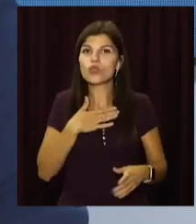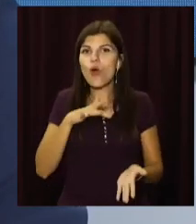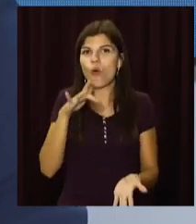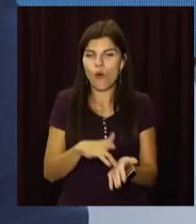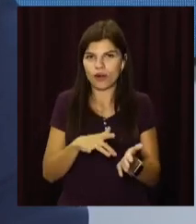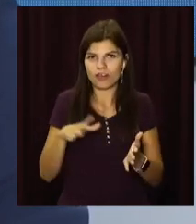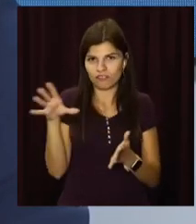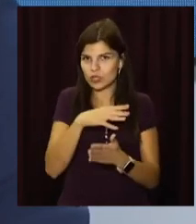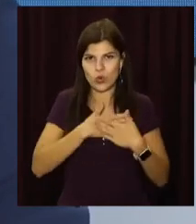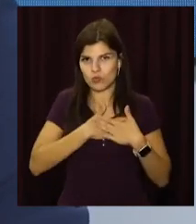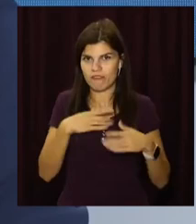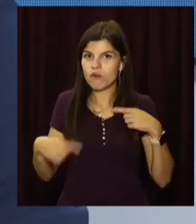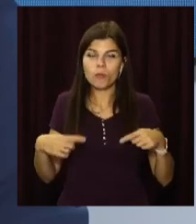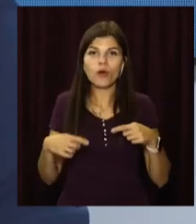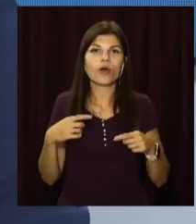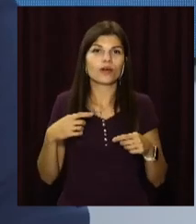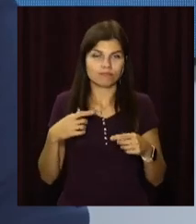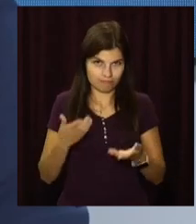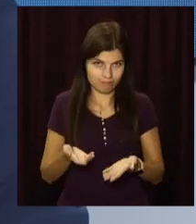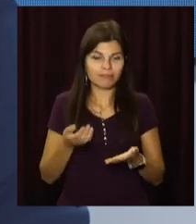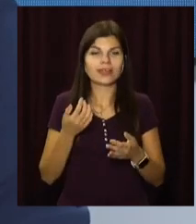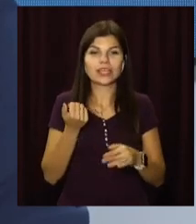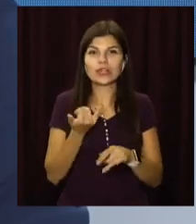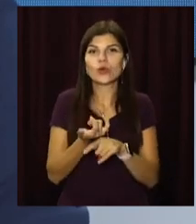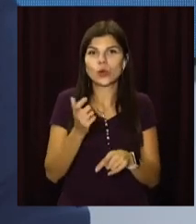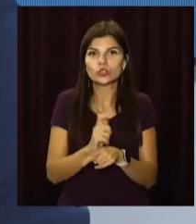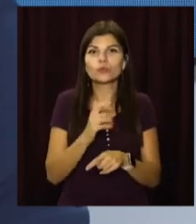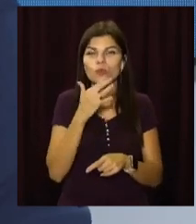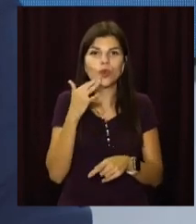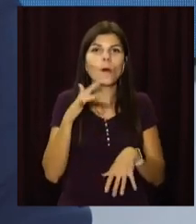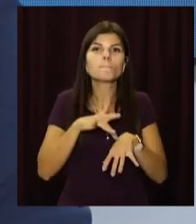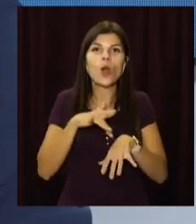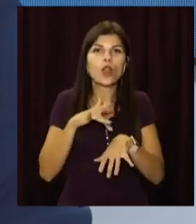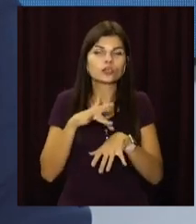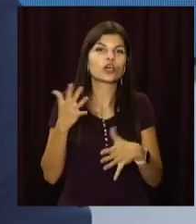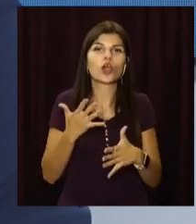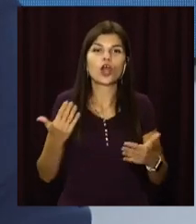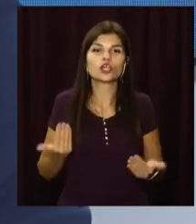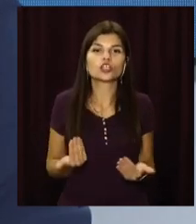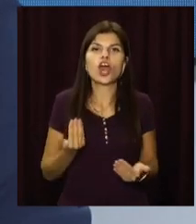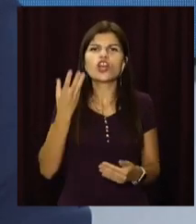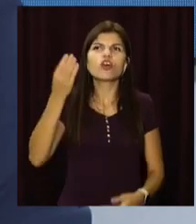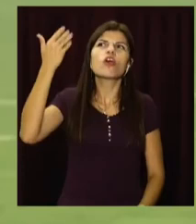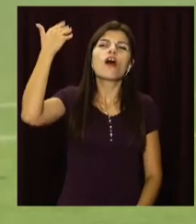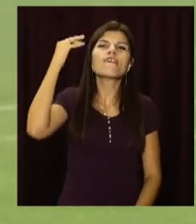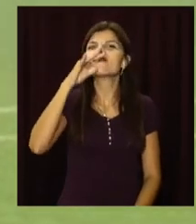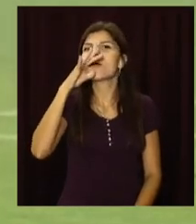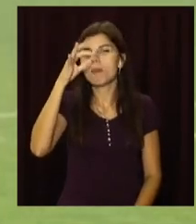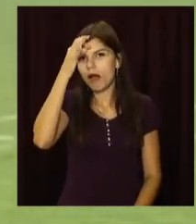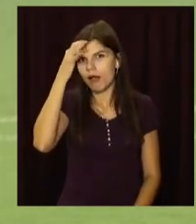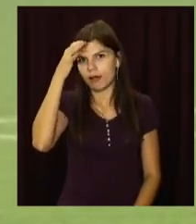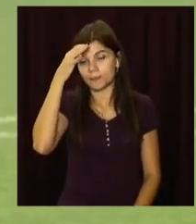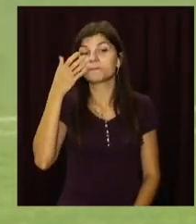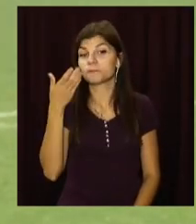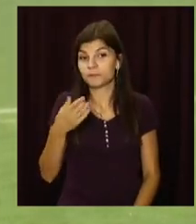футбольний, футбол у нас дуже люблять, і ще дуже багато болельщиків, які живуть ще тими часами. Футбольний